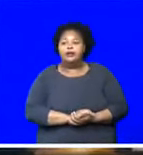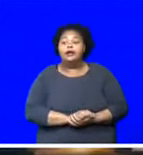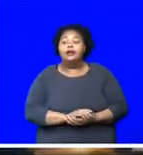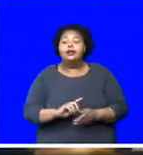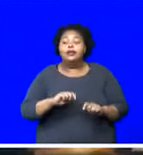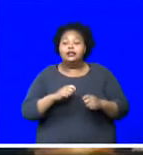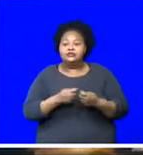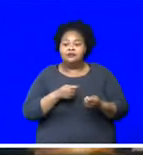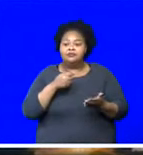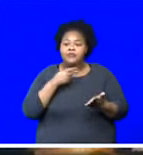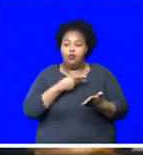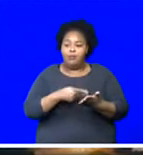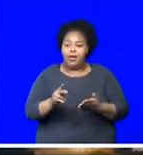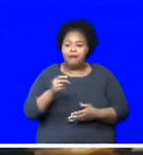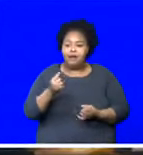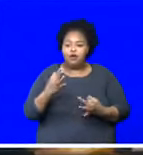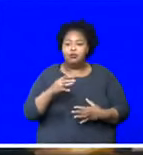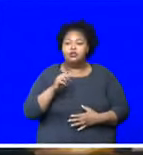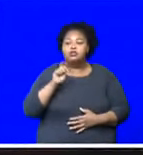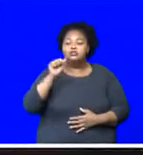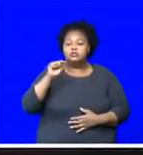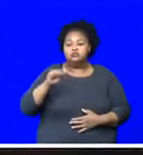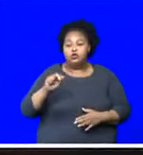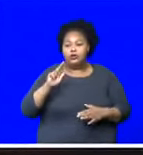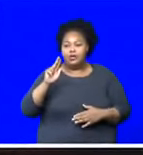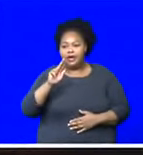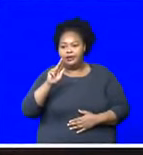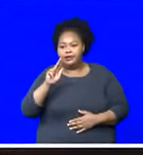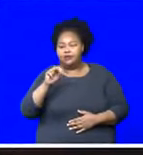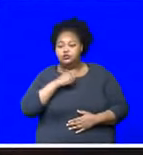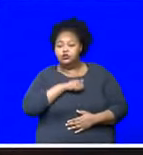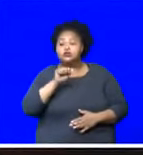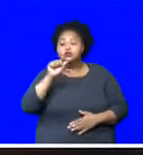imali leng-£6.9 million.